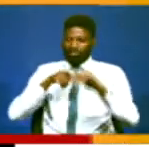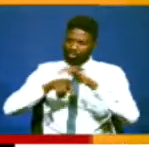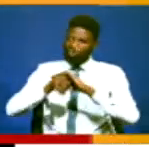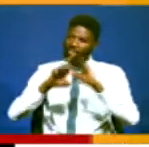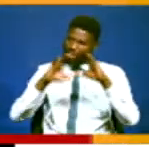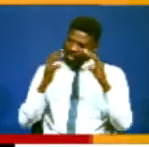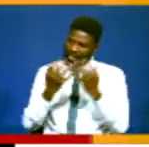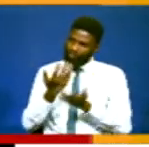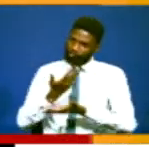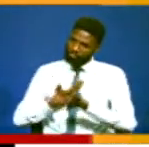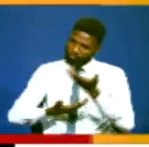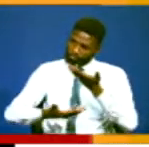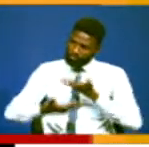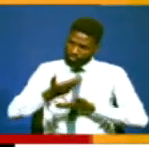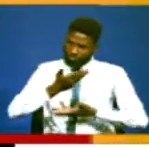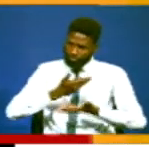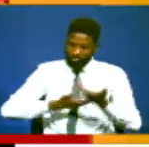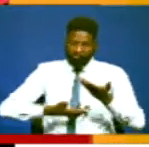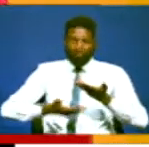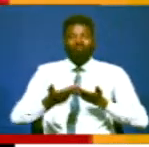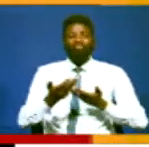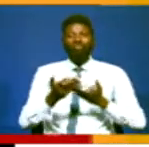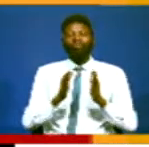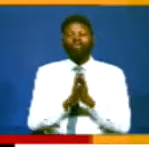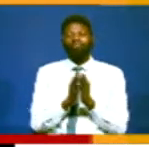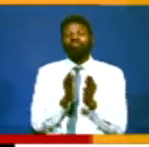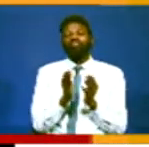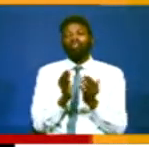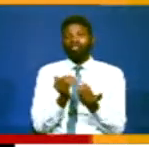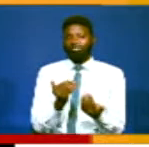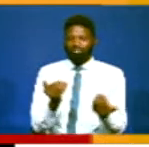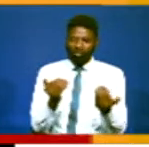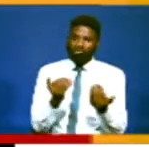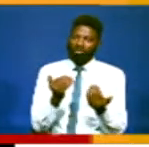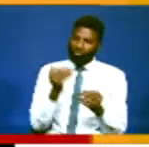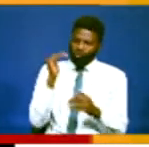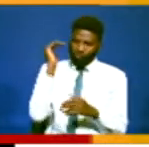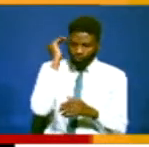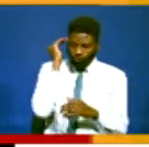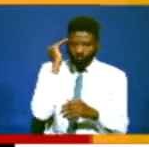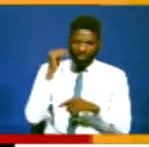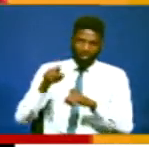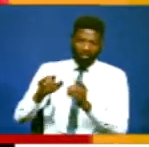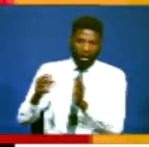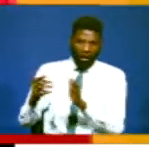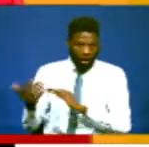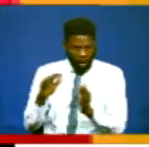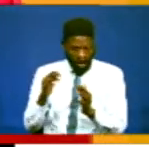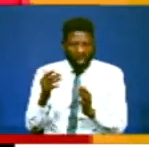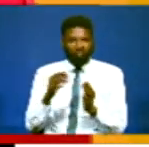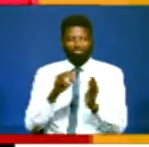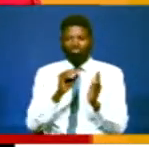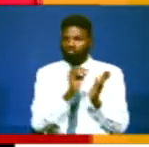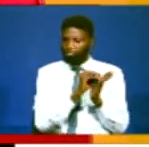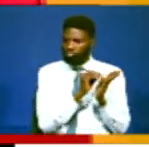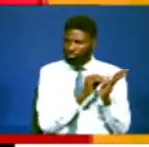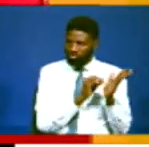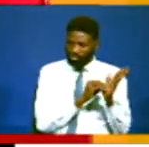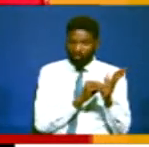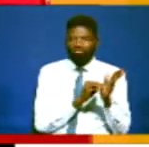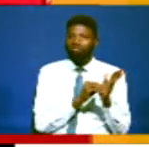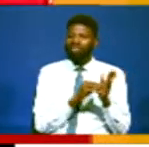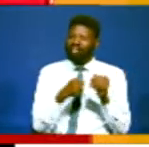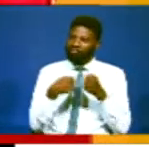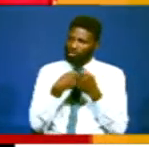na watoto waulize mnaendelea vipi, mna shida gani, arekodi mambo hayo yasawazishe. Basi mtaalamu ndipo anaweza